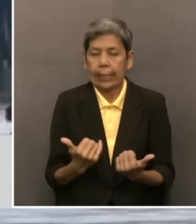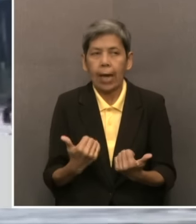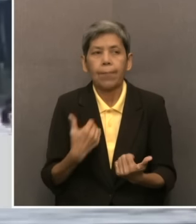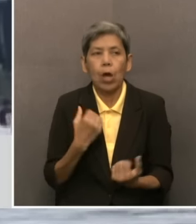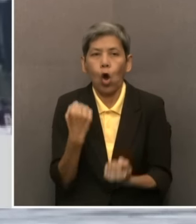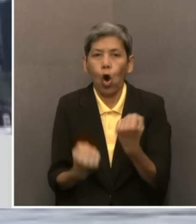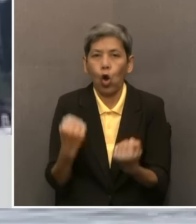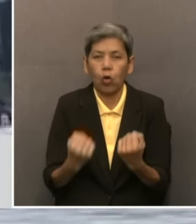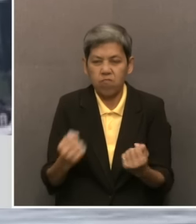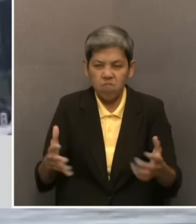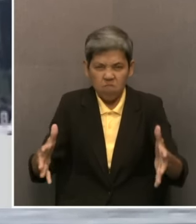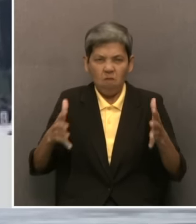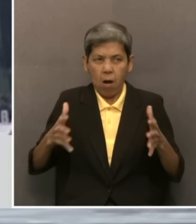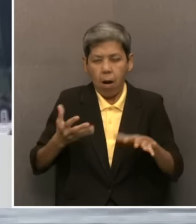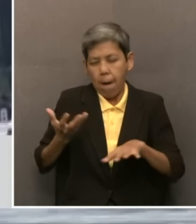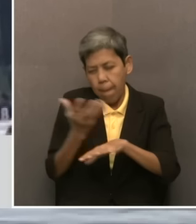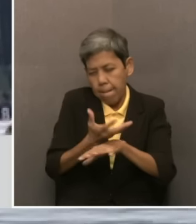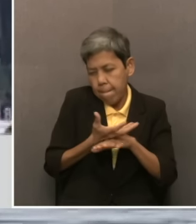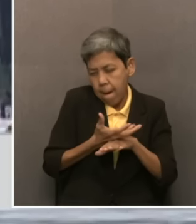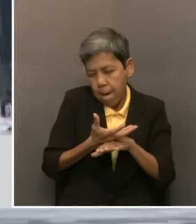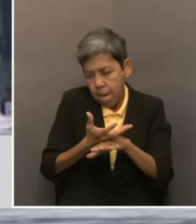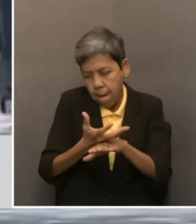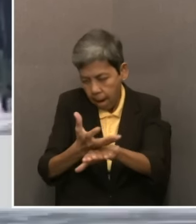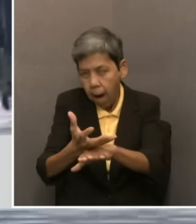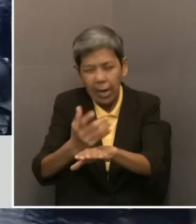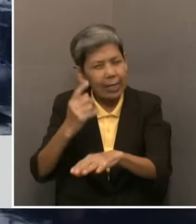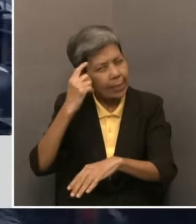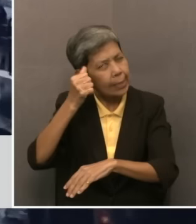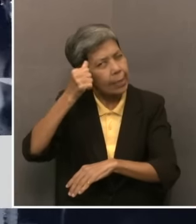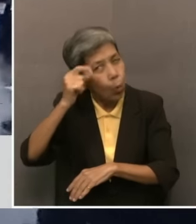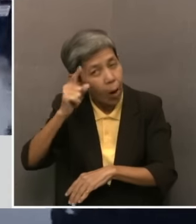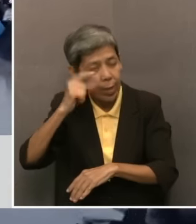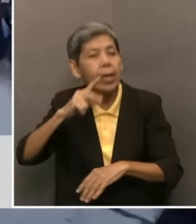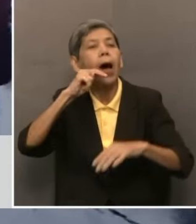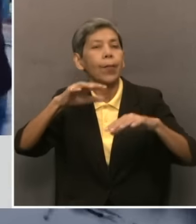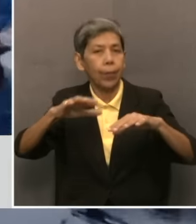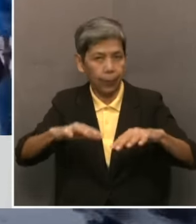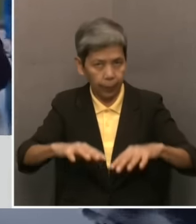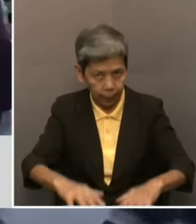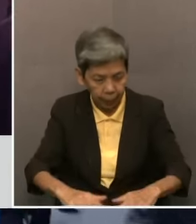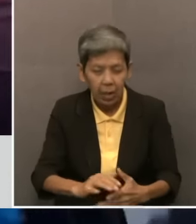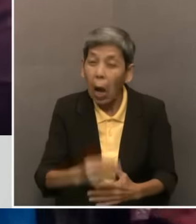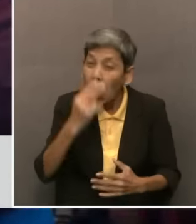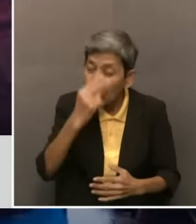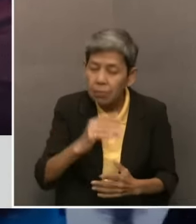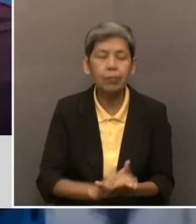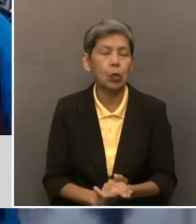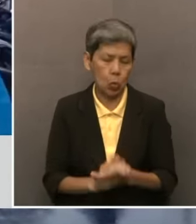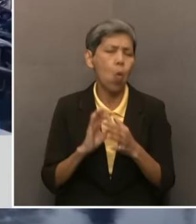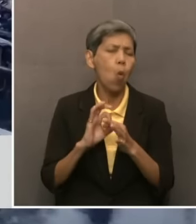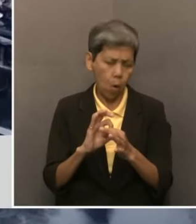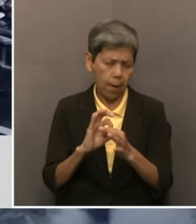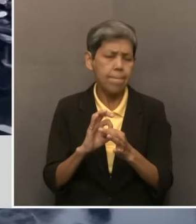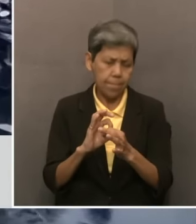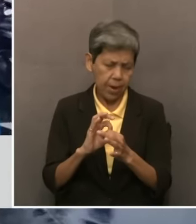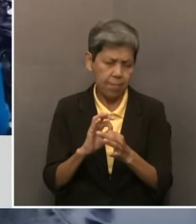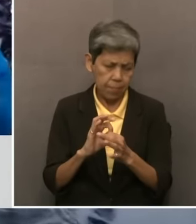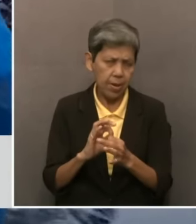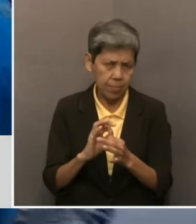ใหญ่ลำเลียงสิ่งของได้แล้วนะคะคาดว่า 1-2 วันนี้น้ำจะลดลงแต่ยอมรับว่ายังน่าเป็นห่วงค่ะ